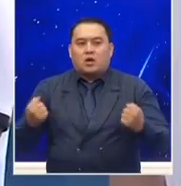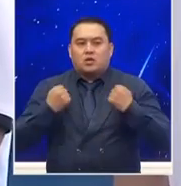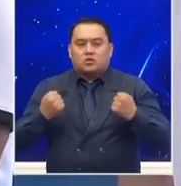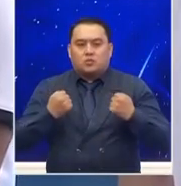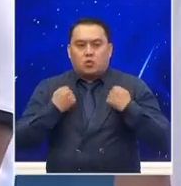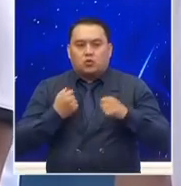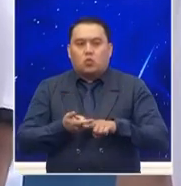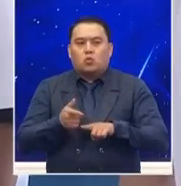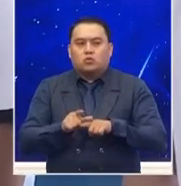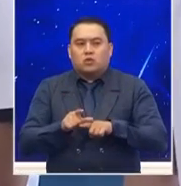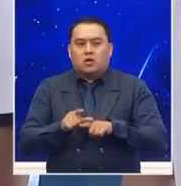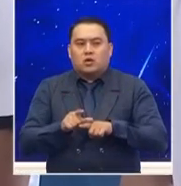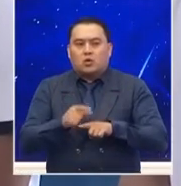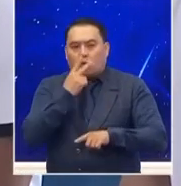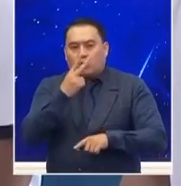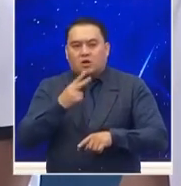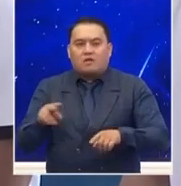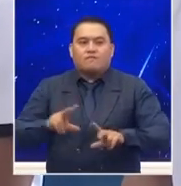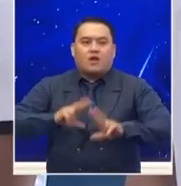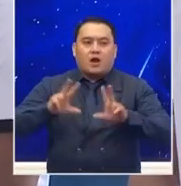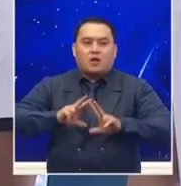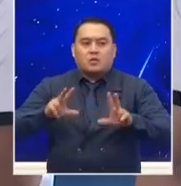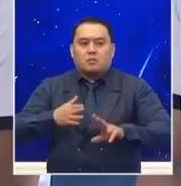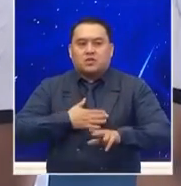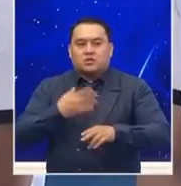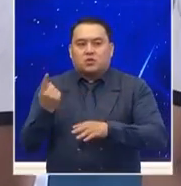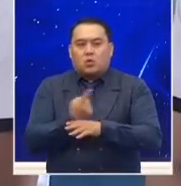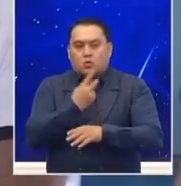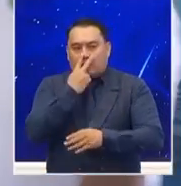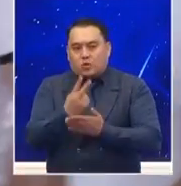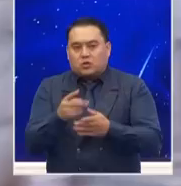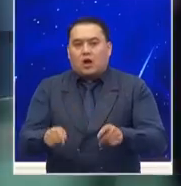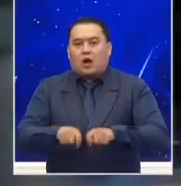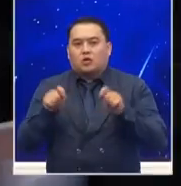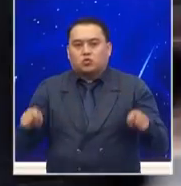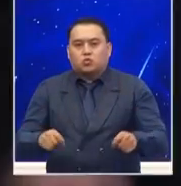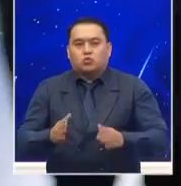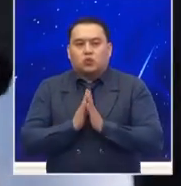спортзалда өтіп жатқан волейболдың алғашқы ойынын өзіңіз ашып көріңіз сұраймыз.